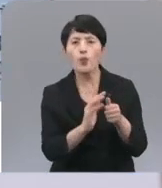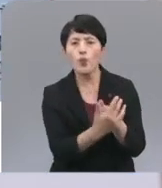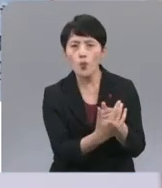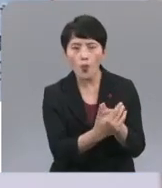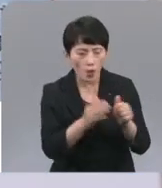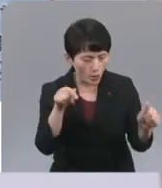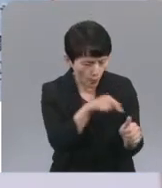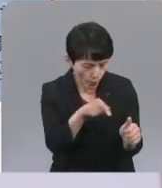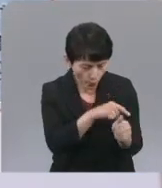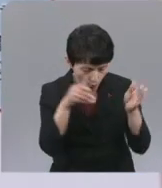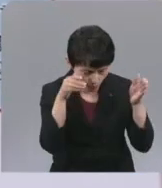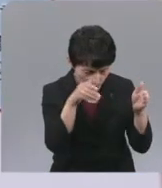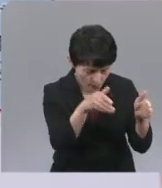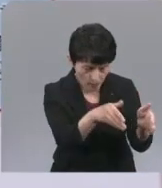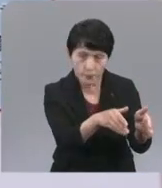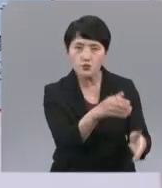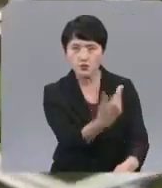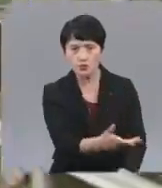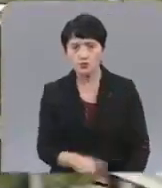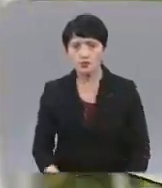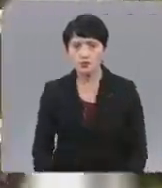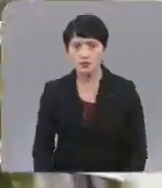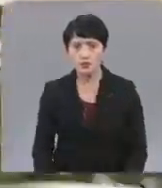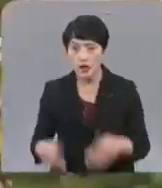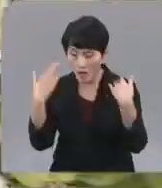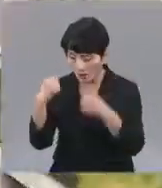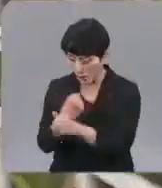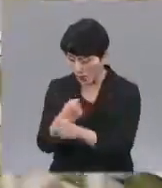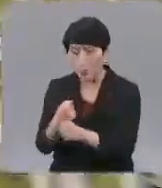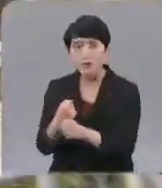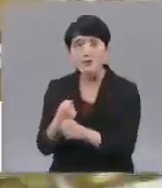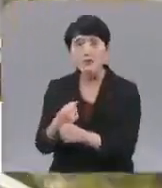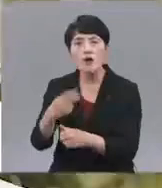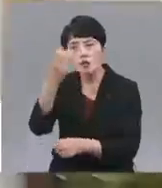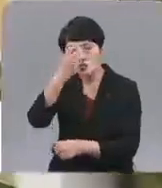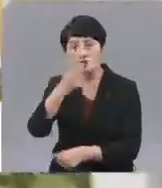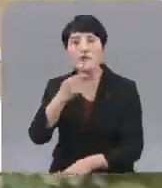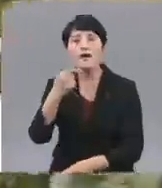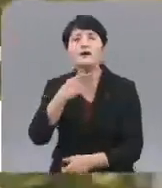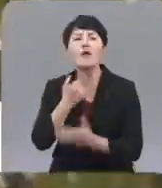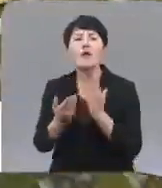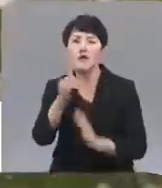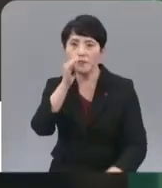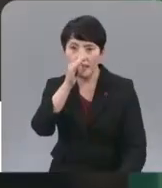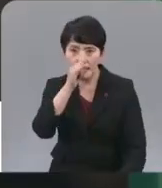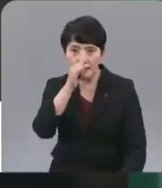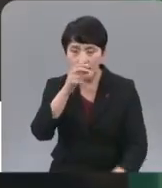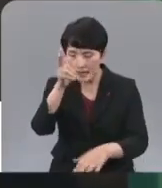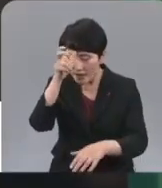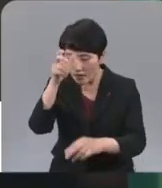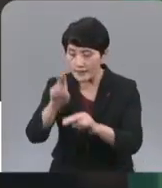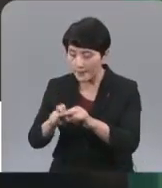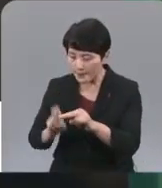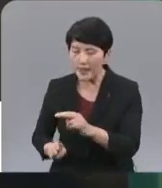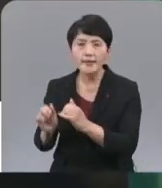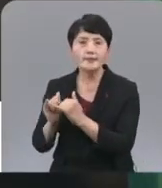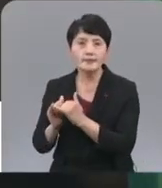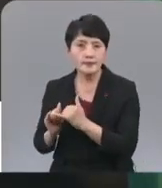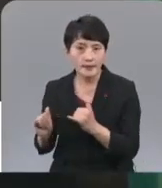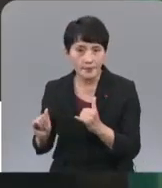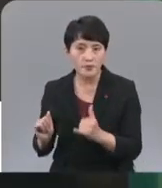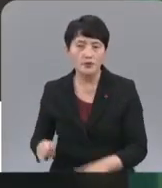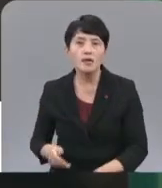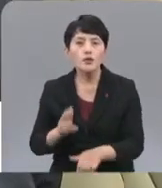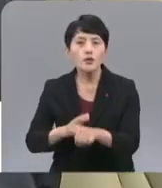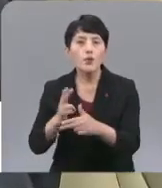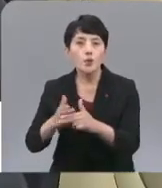والامن في مجمع المكاتب الحكوميه في سيول حيث اوضحت الوز الخطه الحكوميه لتحسين